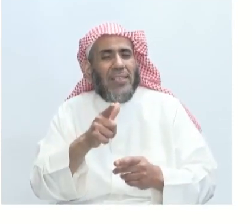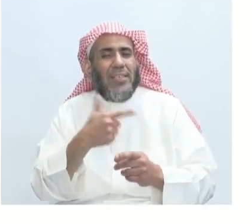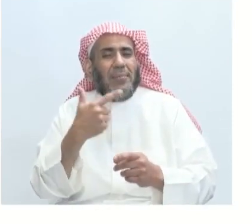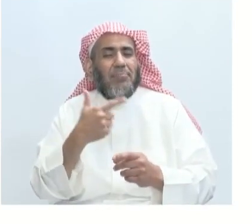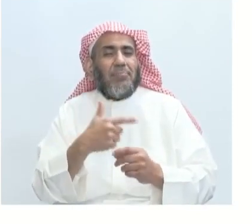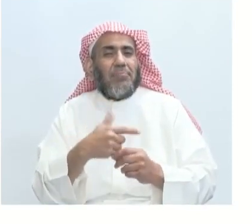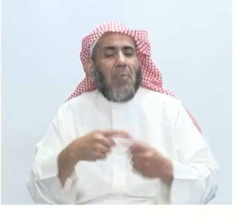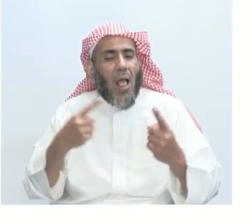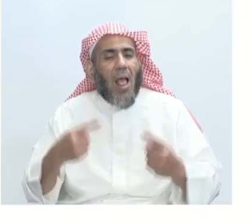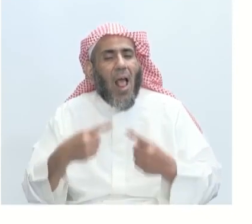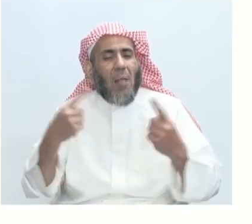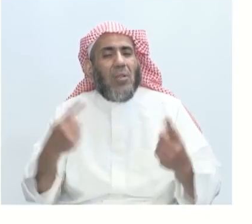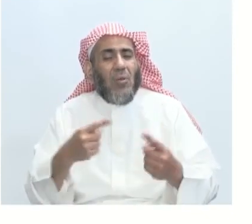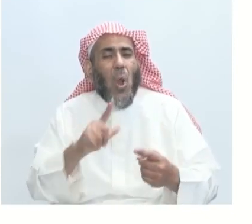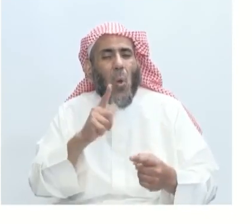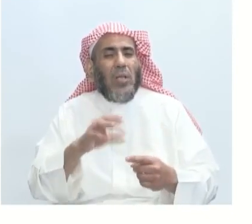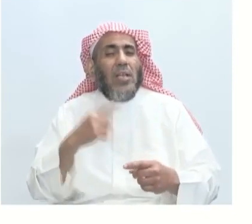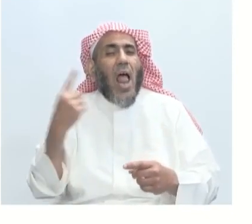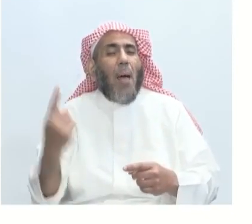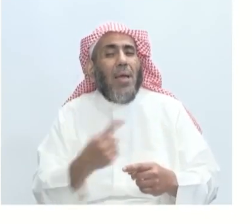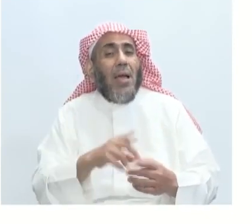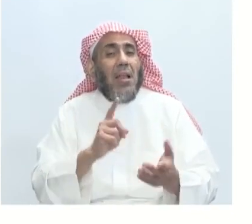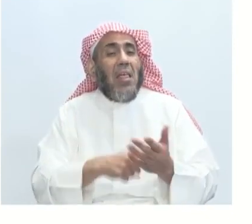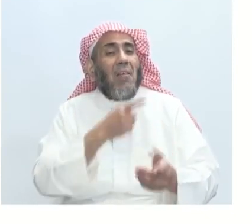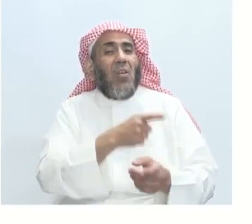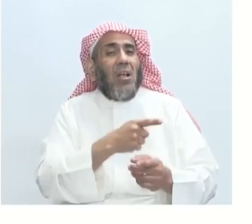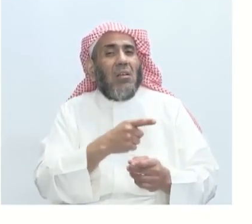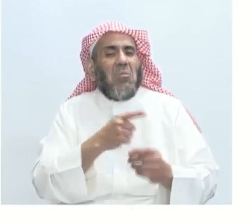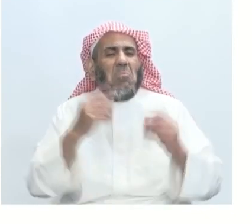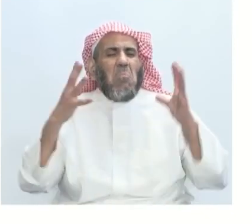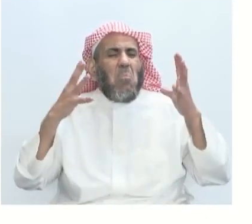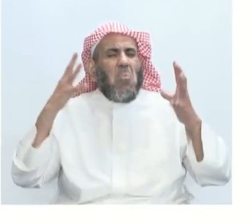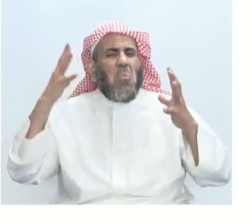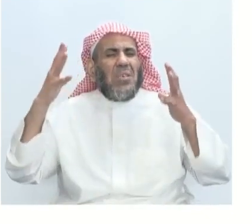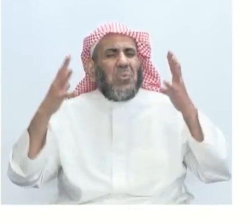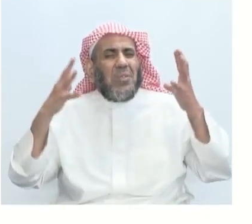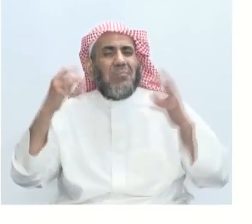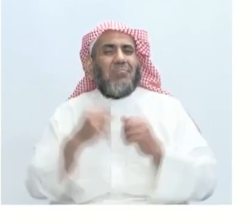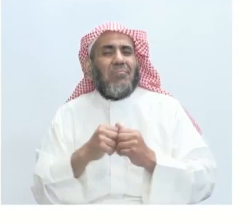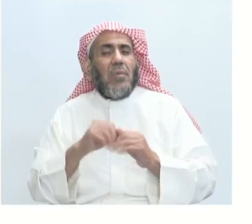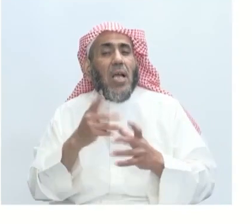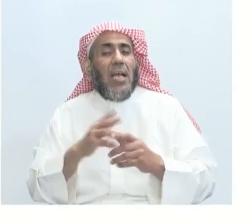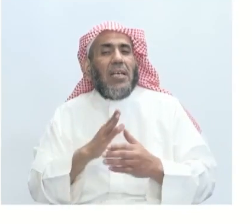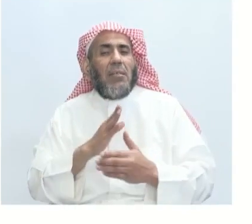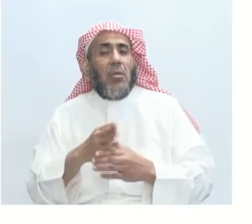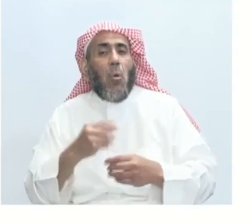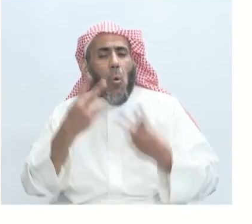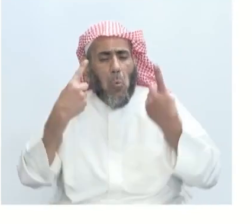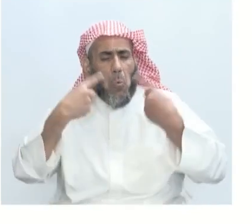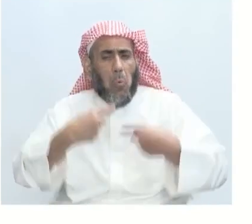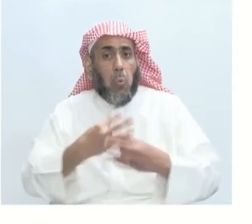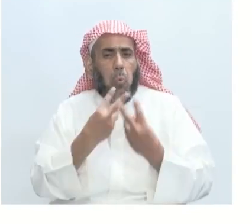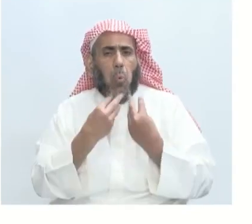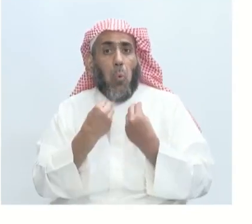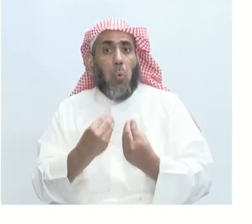لغتنا المتداول لغتنا العاميه ان هذا فلان موسوس كانت تميل الى النظافه